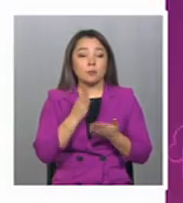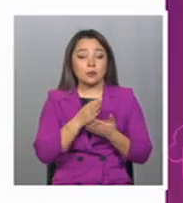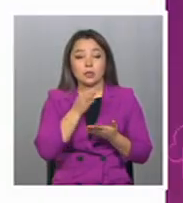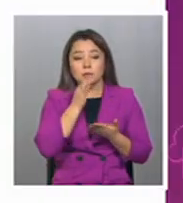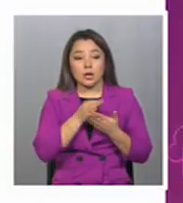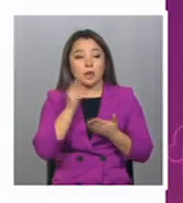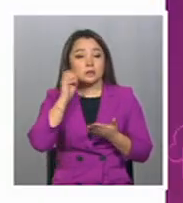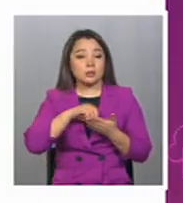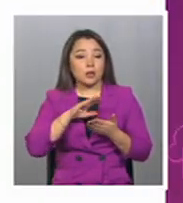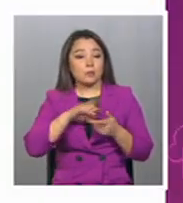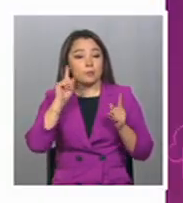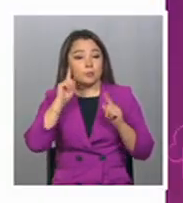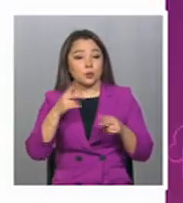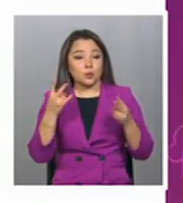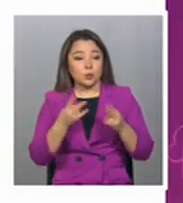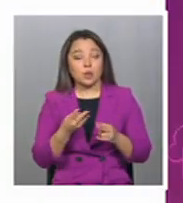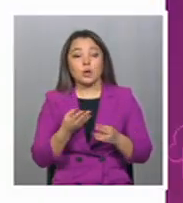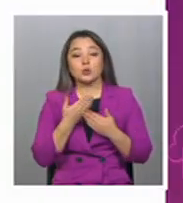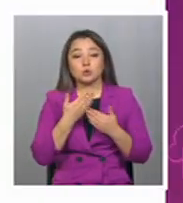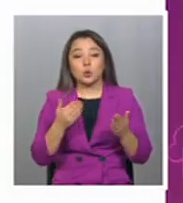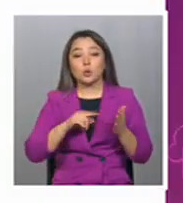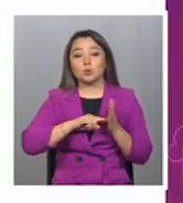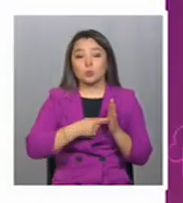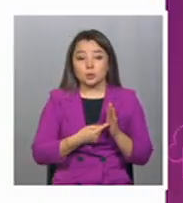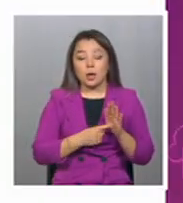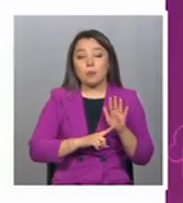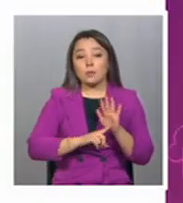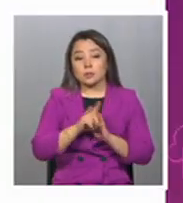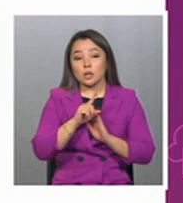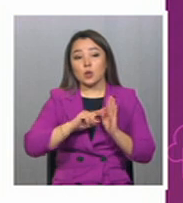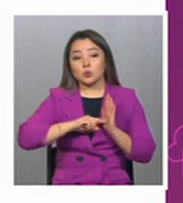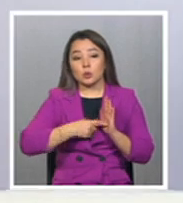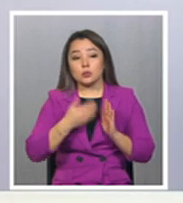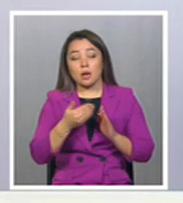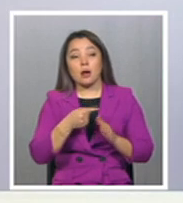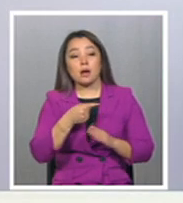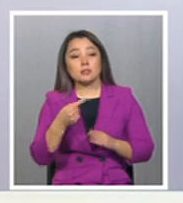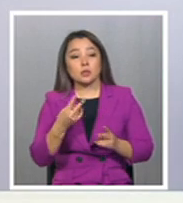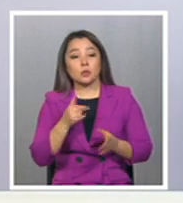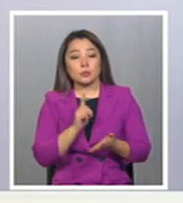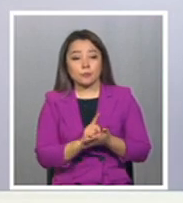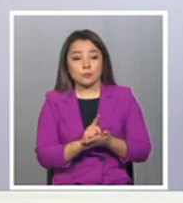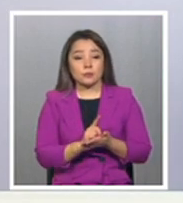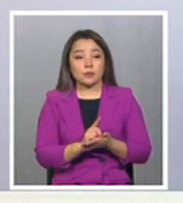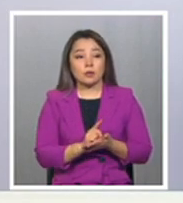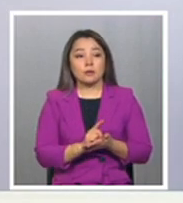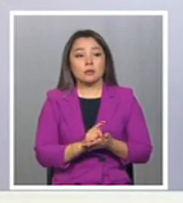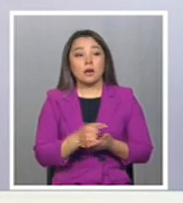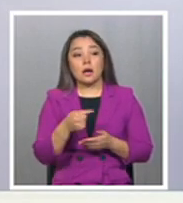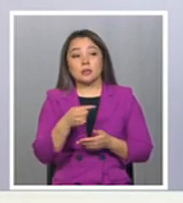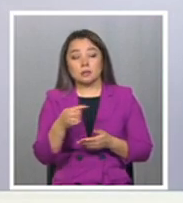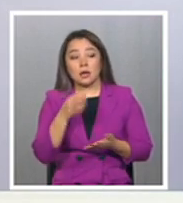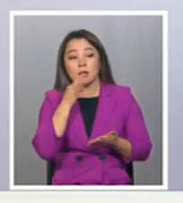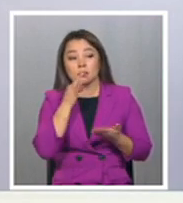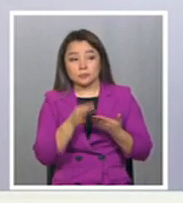үшін соңғы нүктеден бастапқы нүктені азайтамыз. Азайтайық балалар.